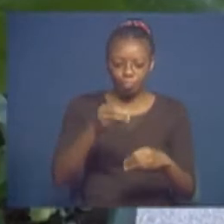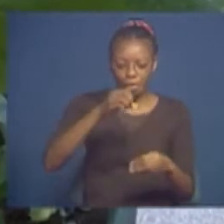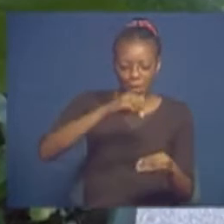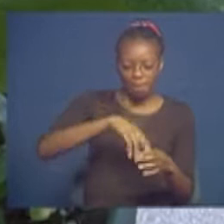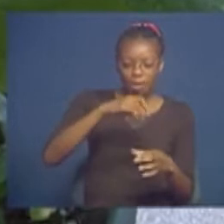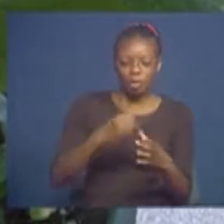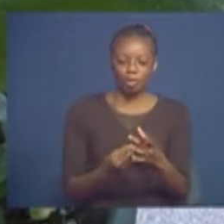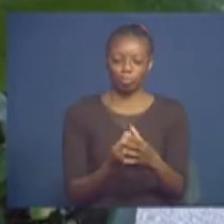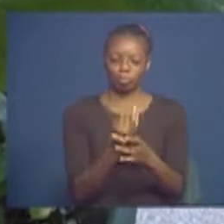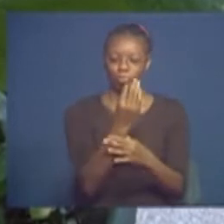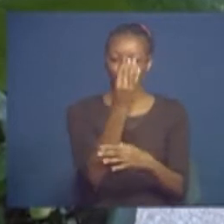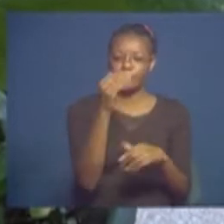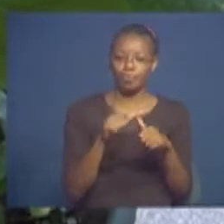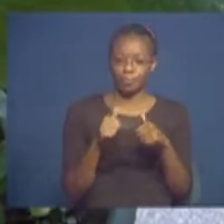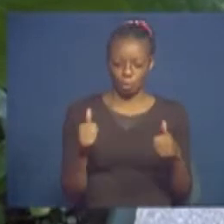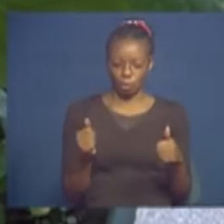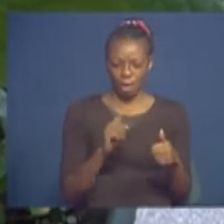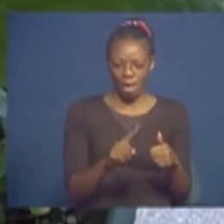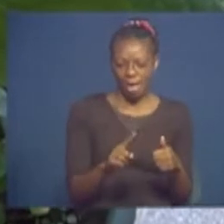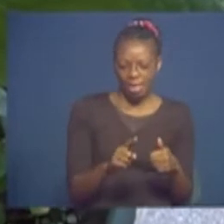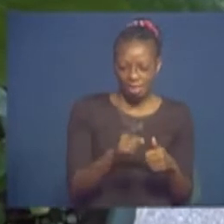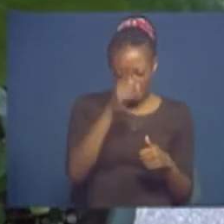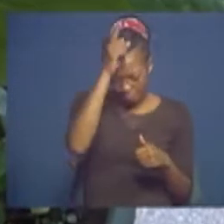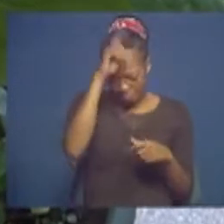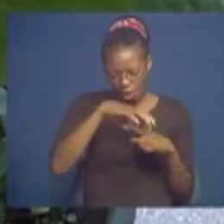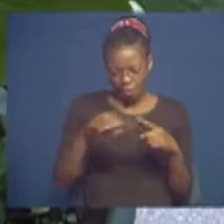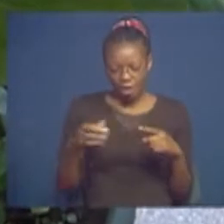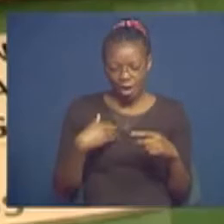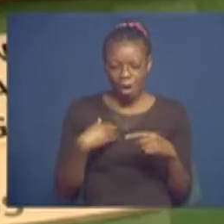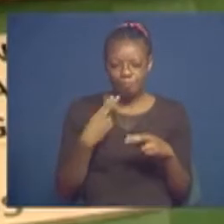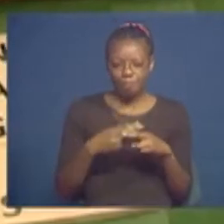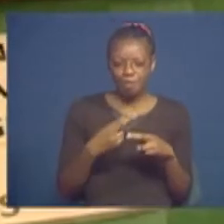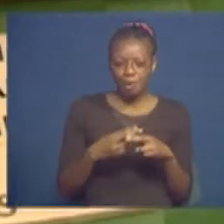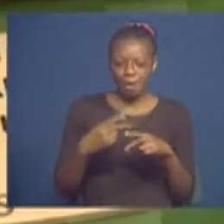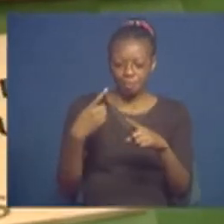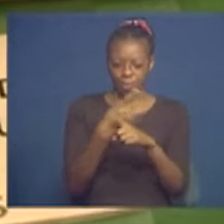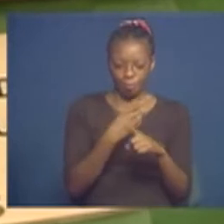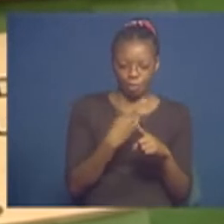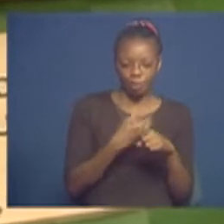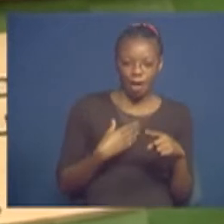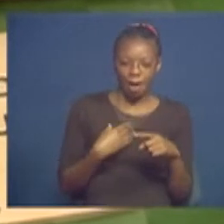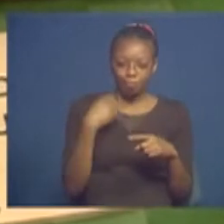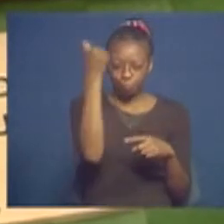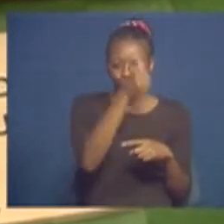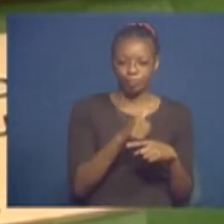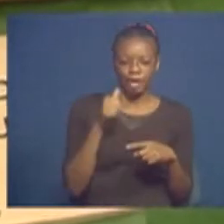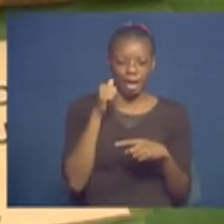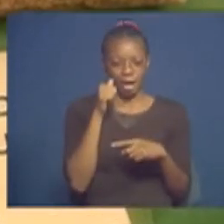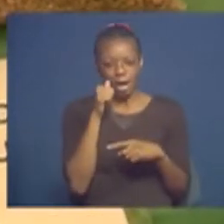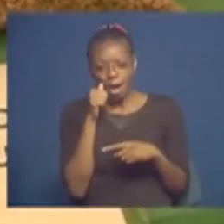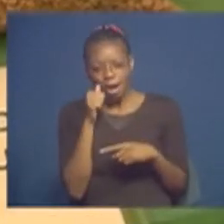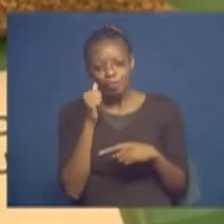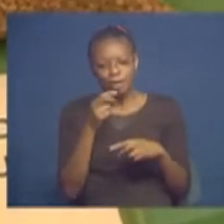hizi huwa na majina tofauti tofauti ikitegemea na jimbo unaloishi. Kuna African nightshade ambayo huitwa